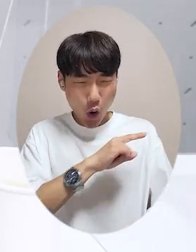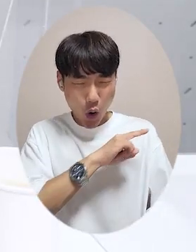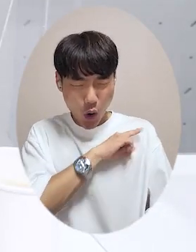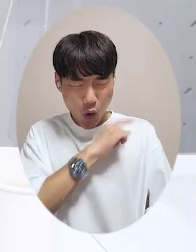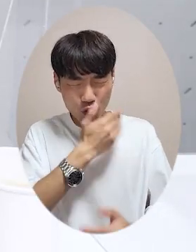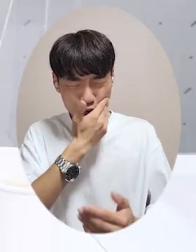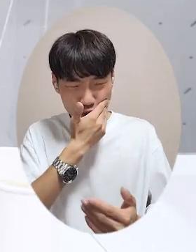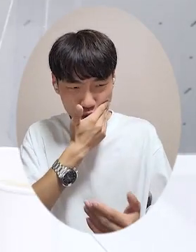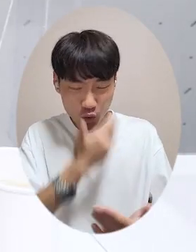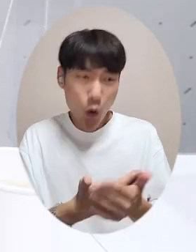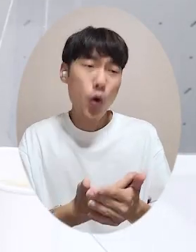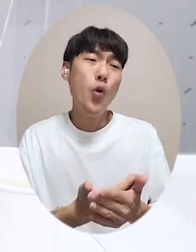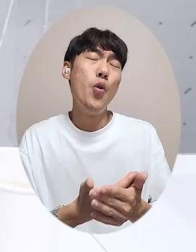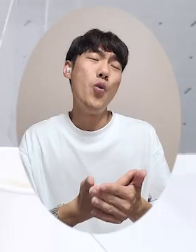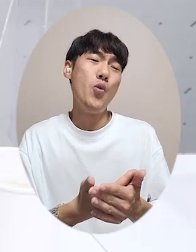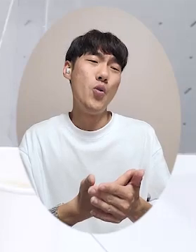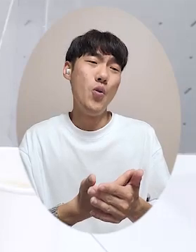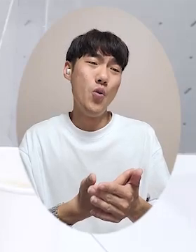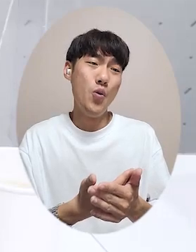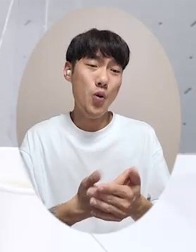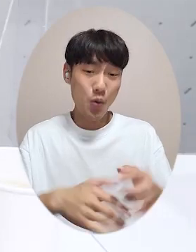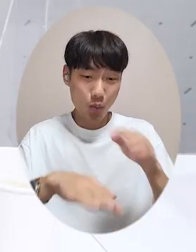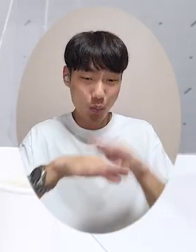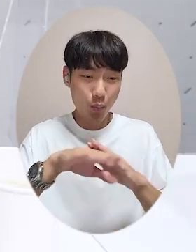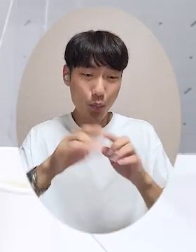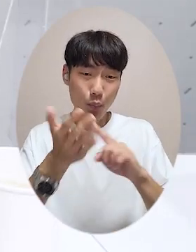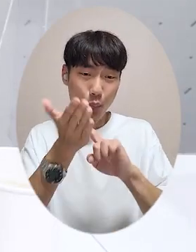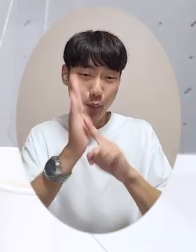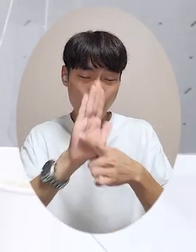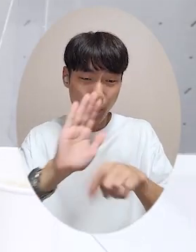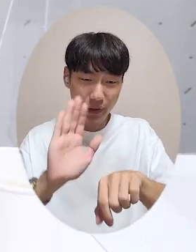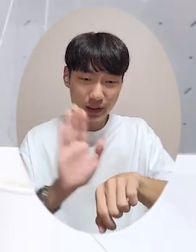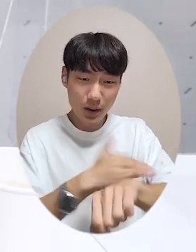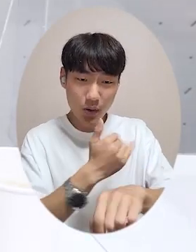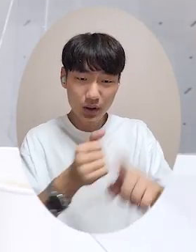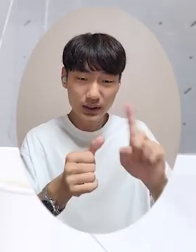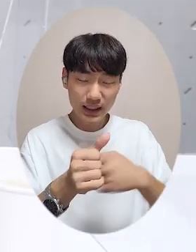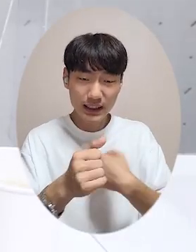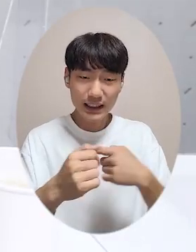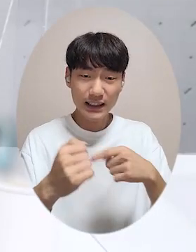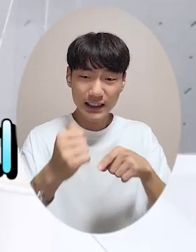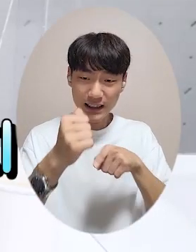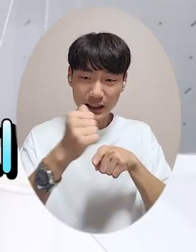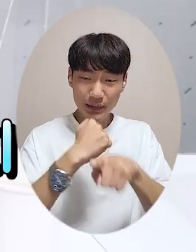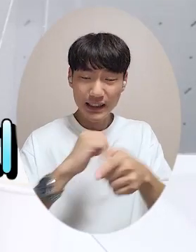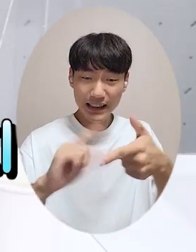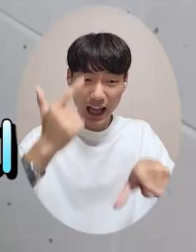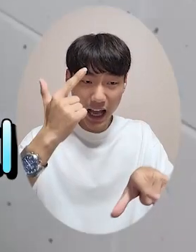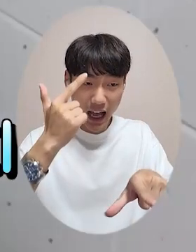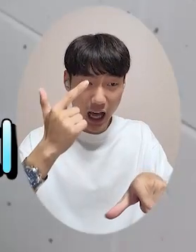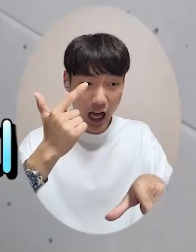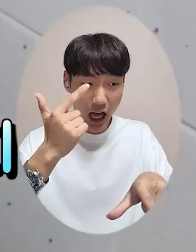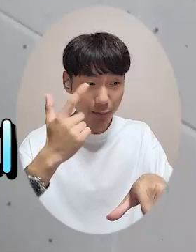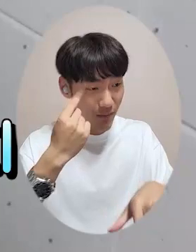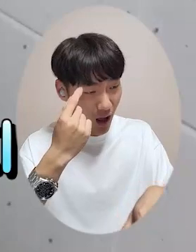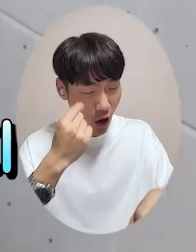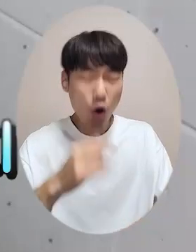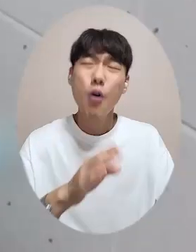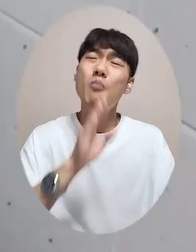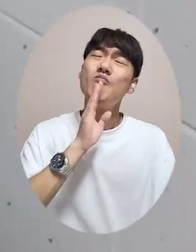같다라는 생각이 들어요. 네, 맞습니다. 손가락을 어떻게 잘못 표현하는 것에 따라서 이제 의미가 좀 다르게 전달되고 막 그런 것도 있지 않나요? 네,